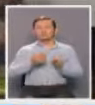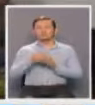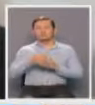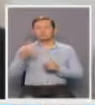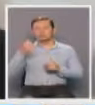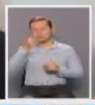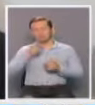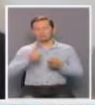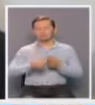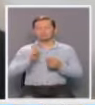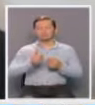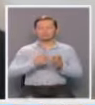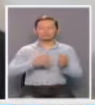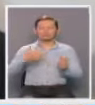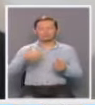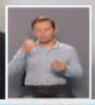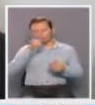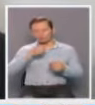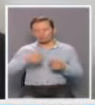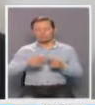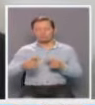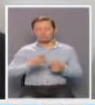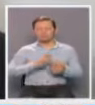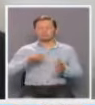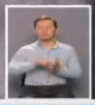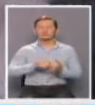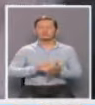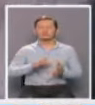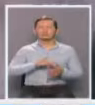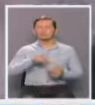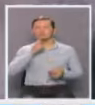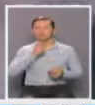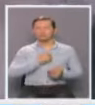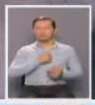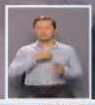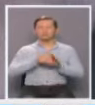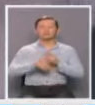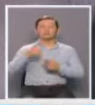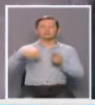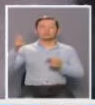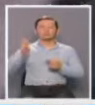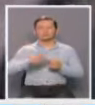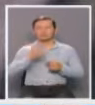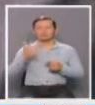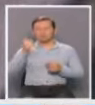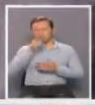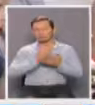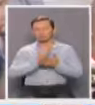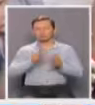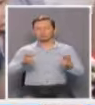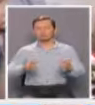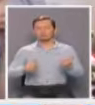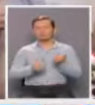жылдан 1950 жылға дейін отан алдындағы борышын өтеген. Елге аман-есен оралып 35 жыл бойы депутат болған